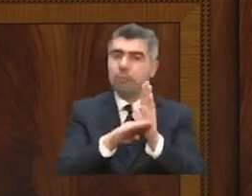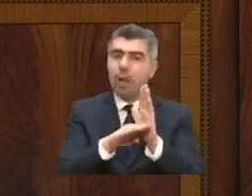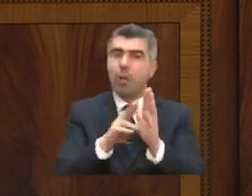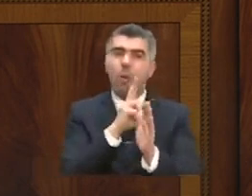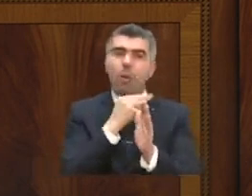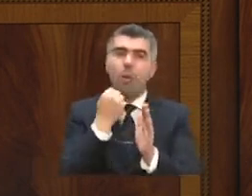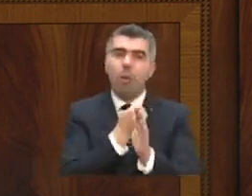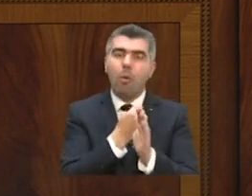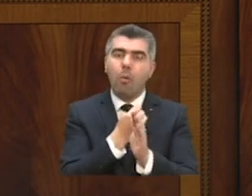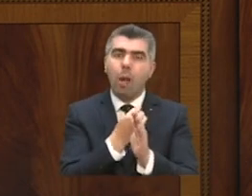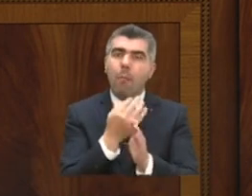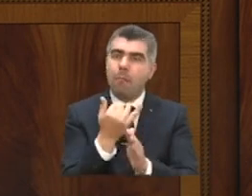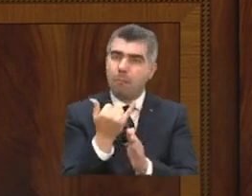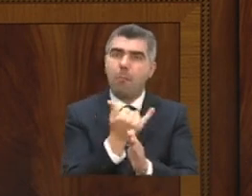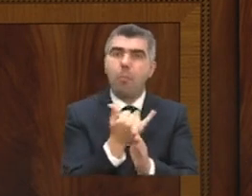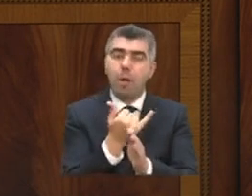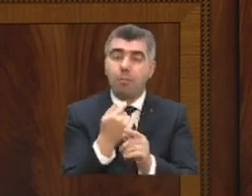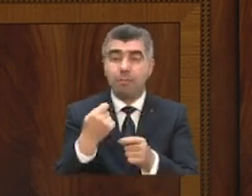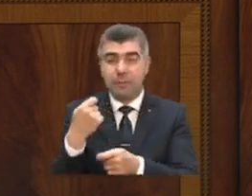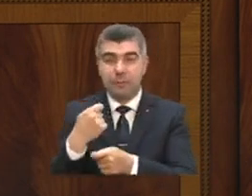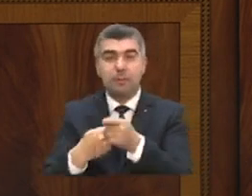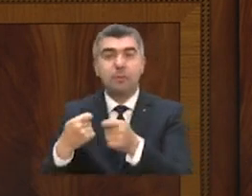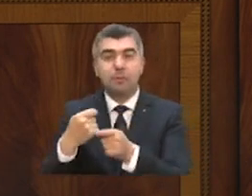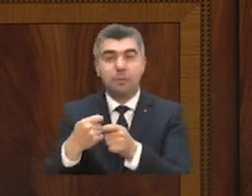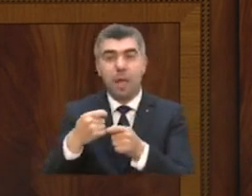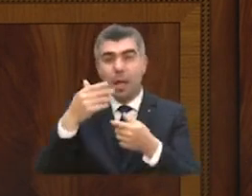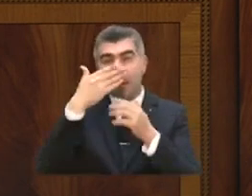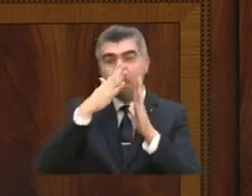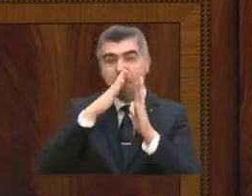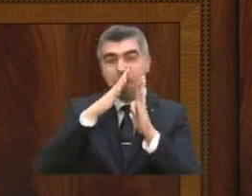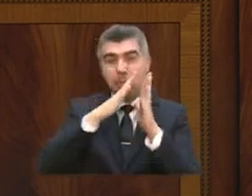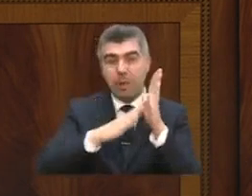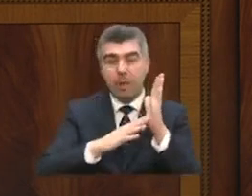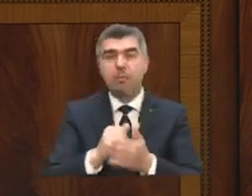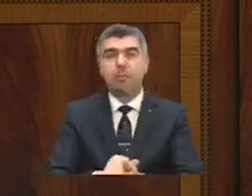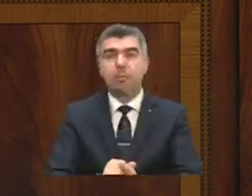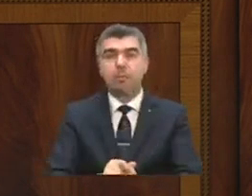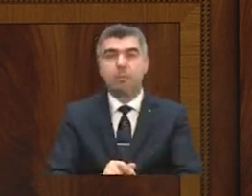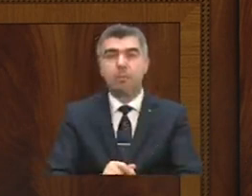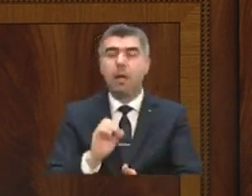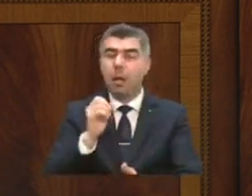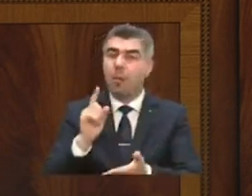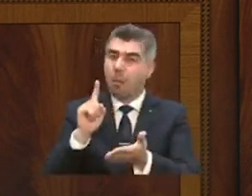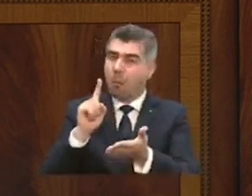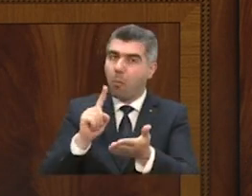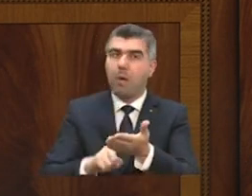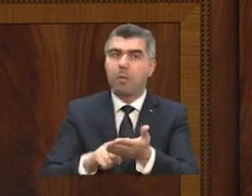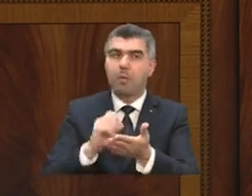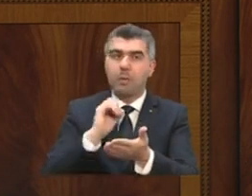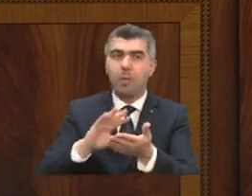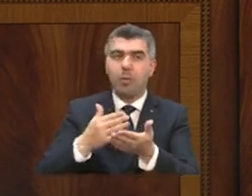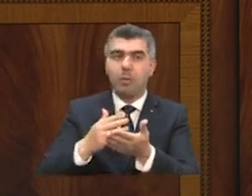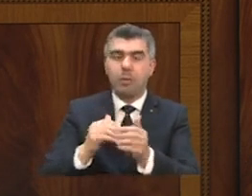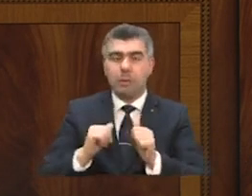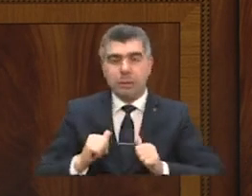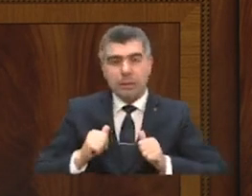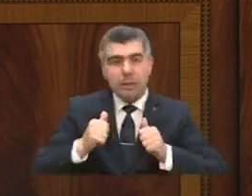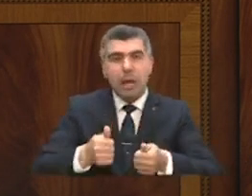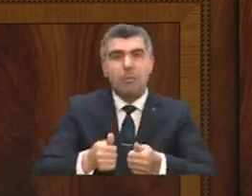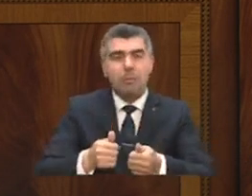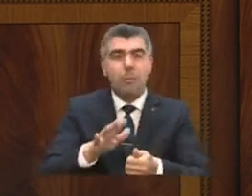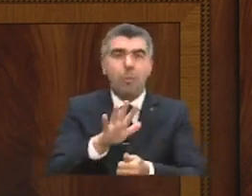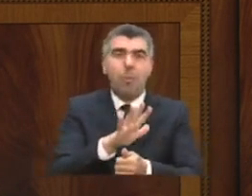وحساسية المرحلة التي يمر منها الاقتصاد المغربي، وذلك فهي مستعدة لتعبئة كل الموارد الممكنة